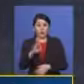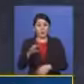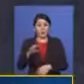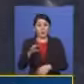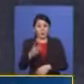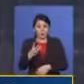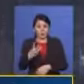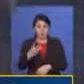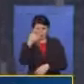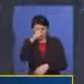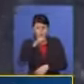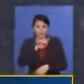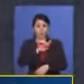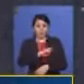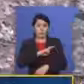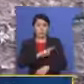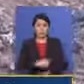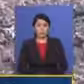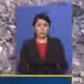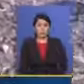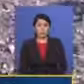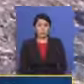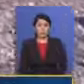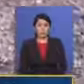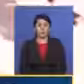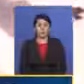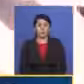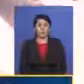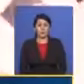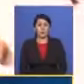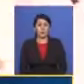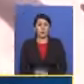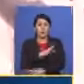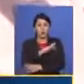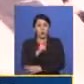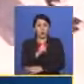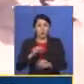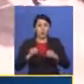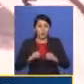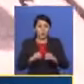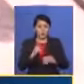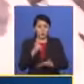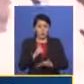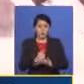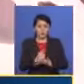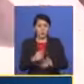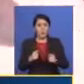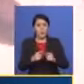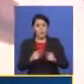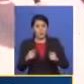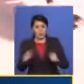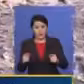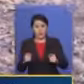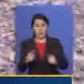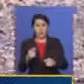40 жылға жуық еңбек етіп келеді. Расстояние между ними соблюдаем метр. Біз көшетті отырғызған кезде міндетті түрде ара қашықтықты